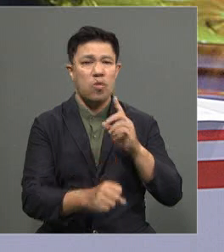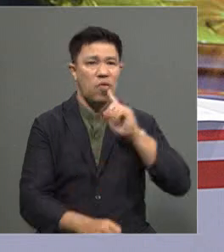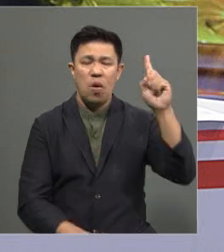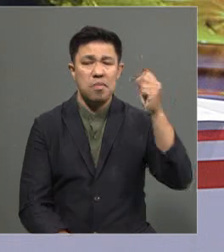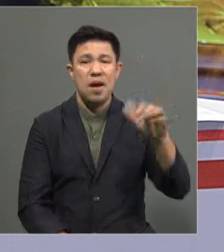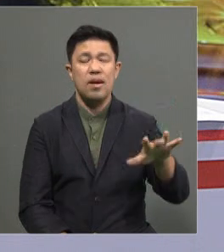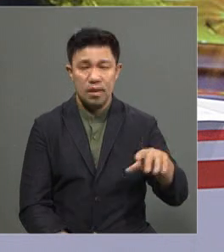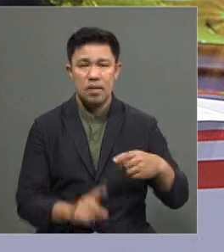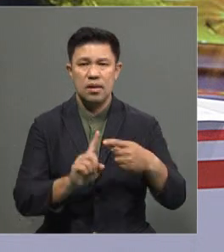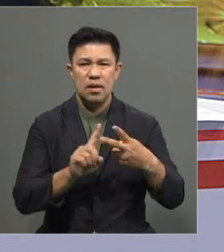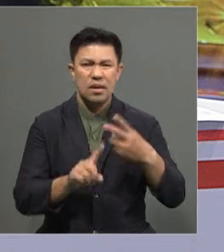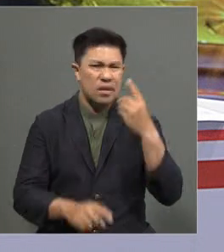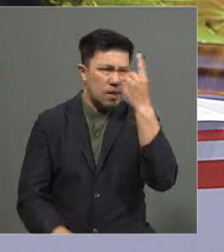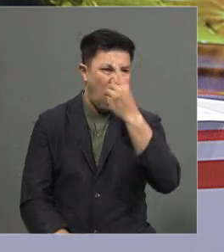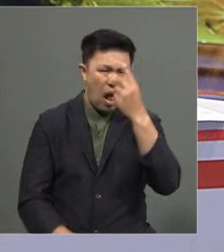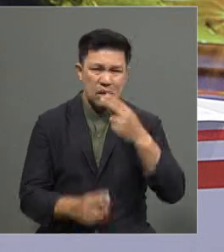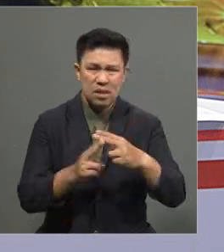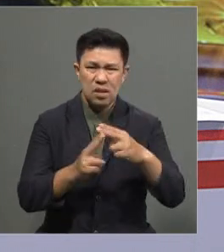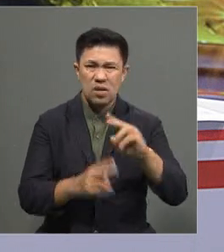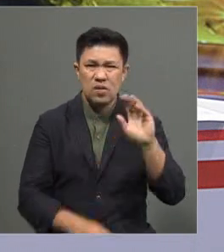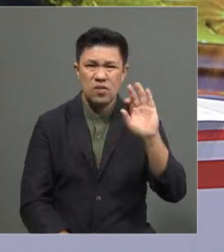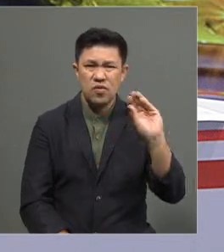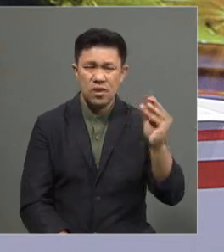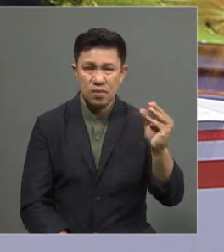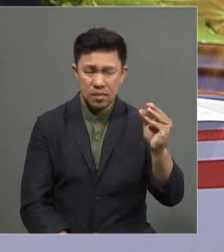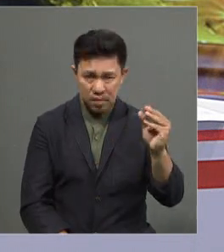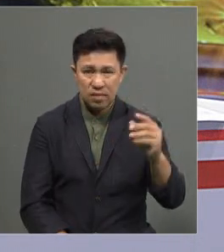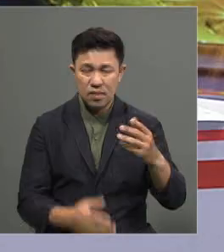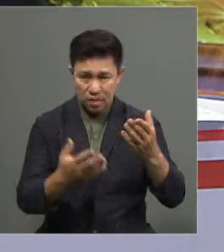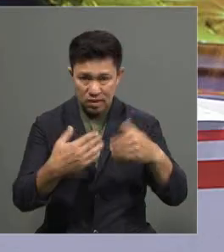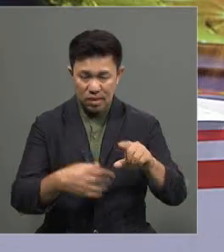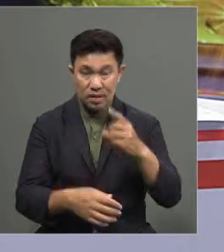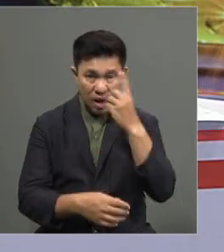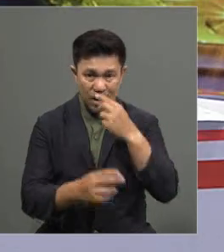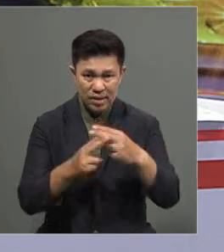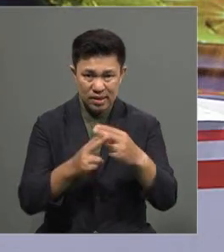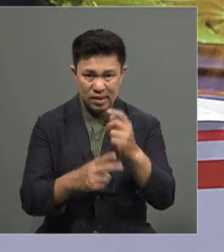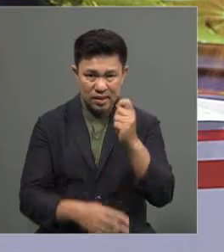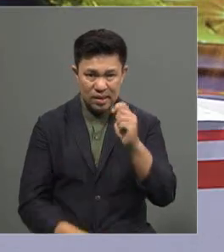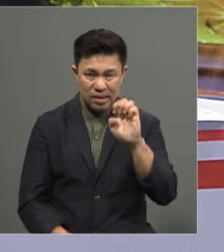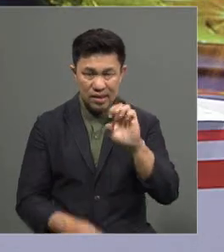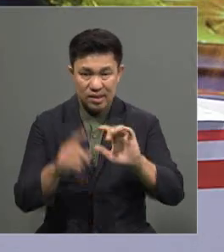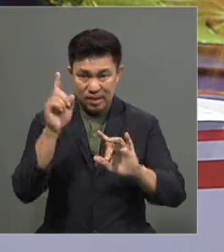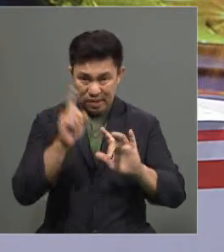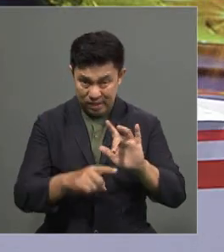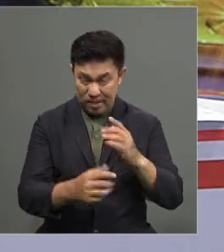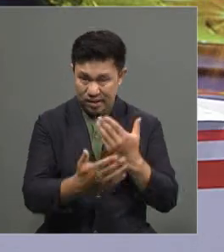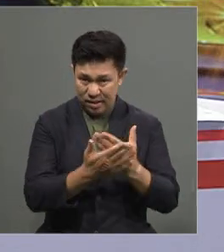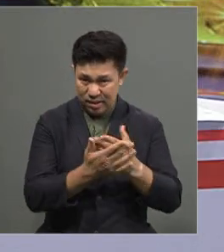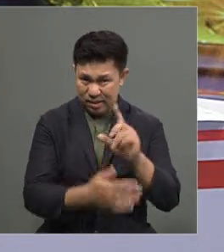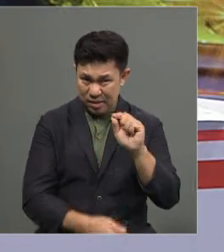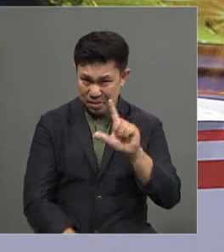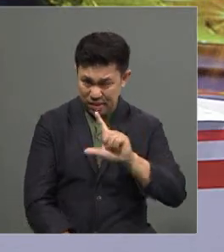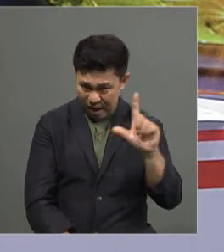ทีนี้อย่างเรื่องของคุณฟิล์มเนี่ยนะครับคุณผู้ชมปรากฏว่าวันนี้เนี่ยคุณอี้แทนคุณเปิดออกมาว่ามันไม่ได้มีกรณีแค่เรียกรับจับ20ล้านนี้นะมันมีเ